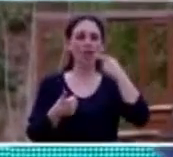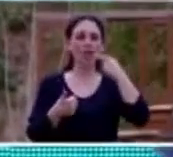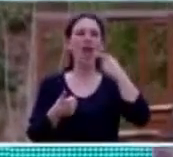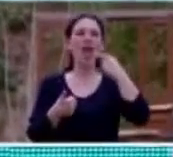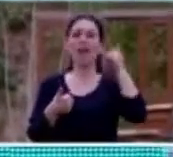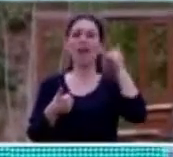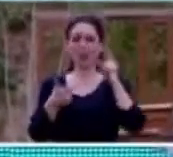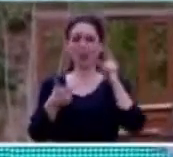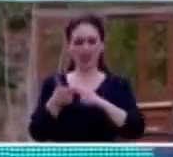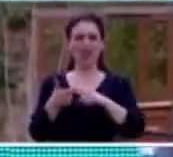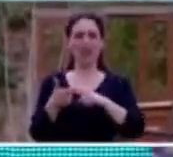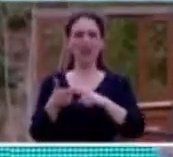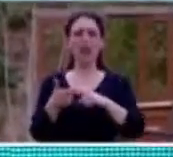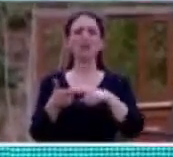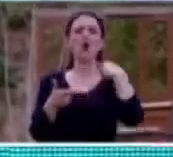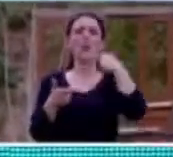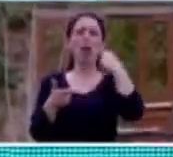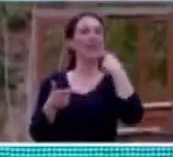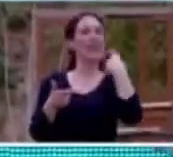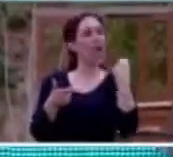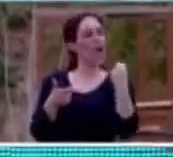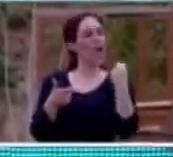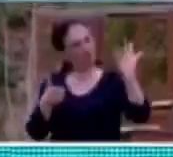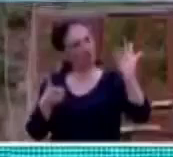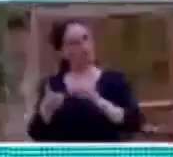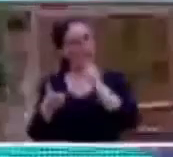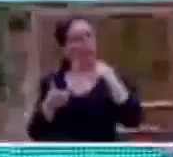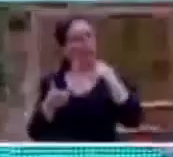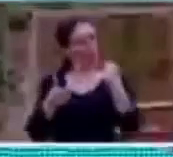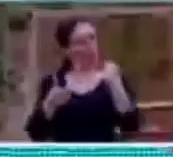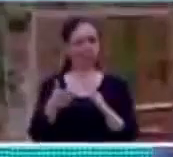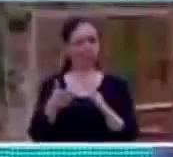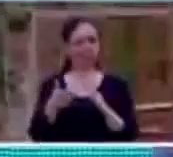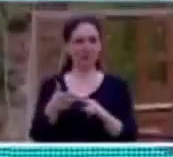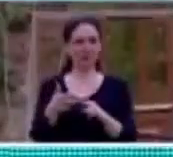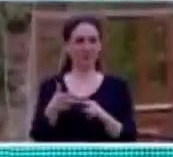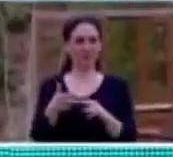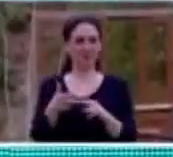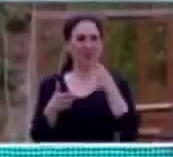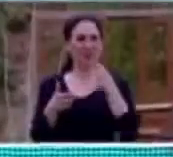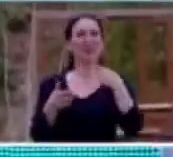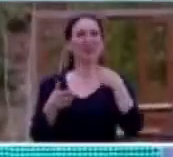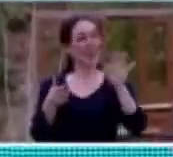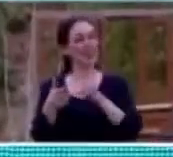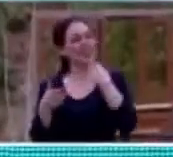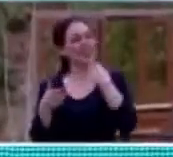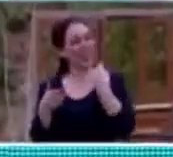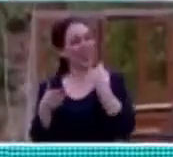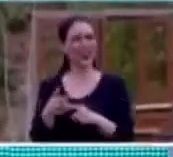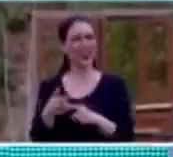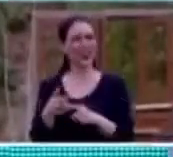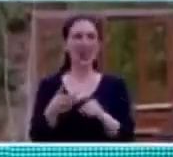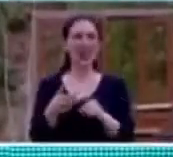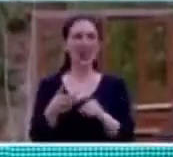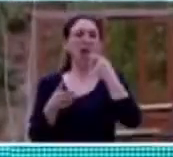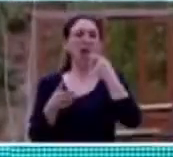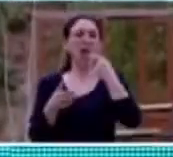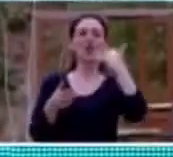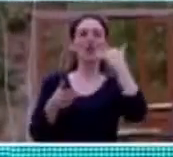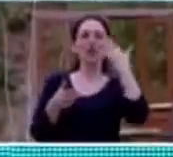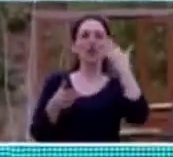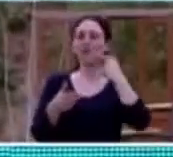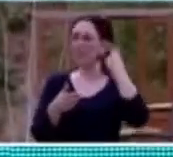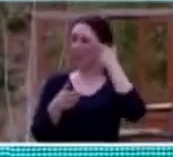الضاد بكلام معسول مجبول باللبن والعسل وخال من أي